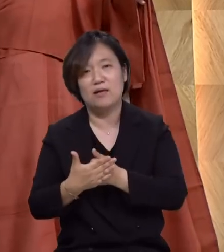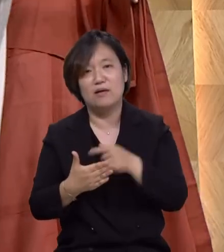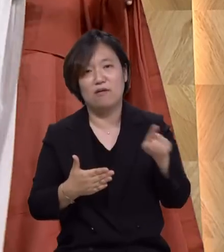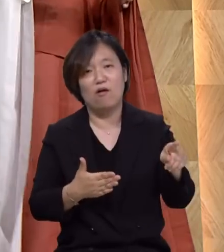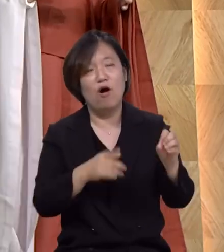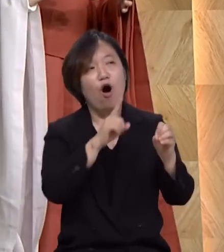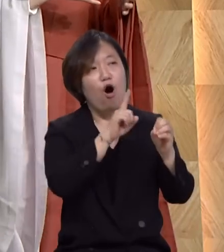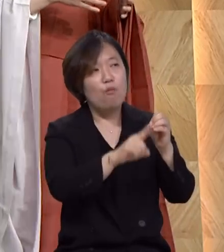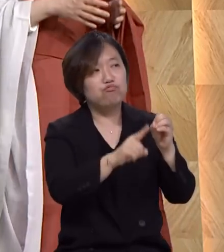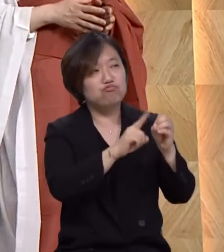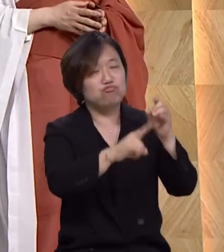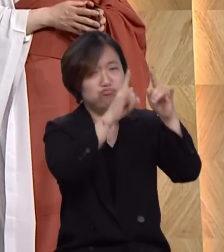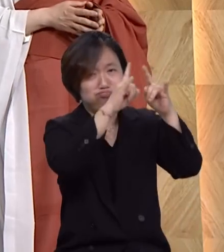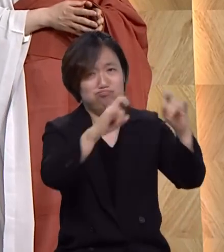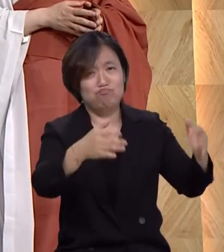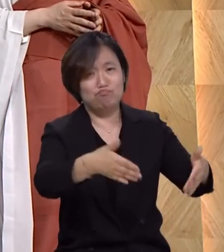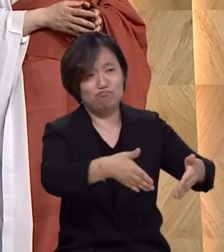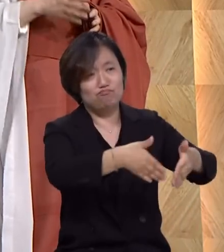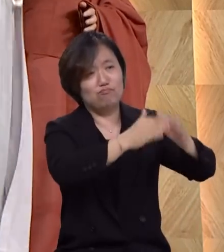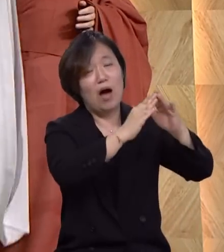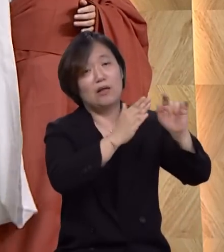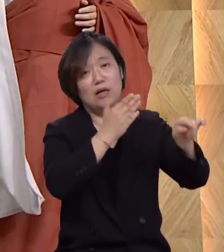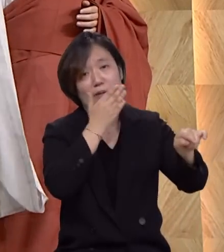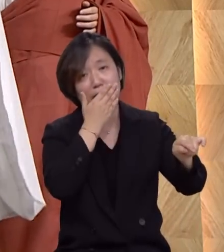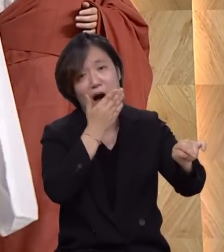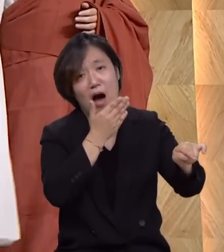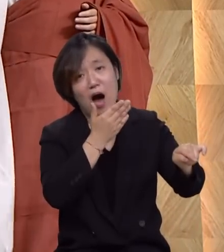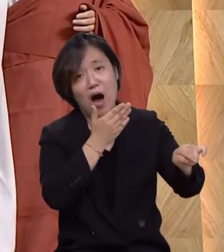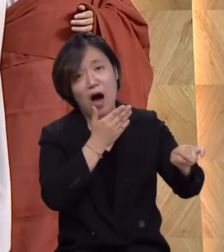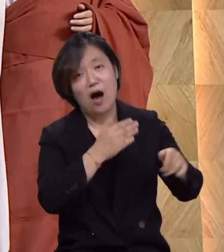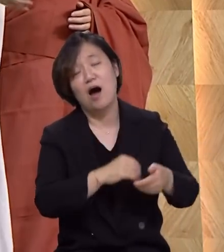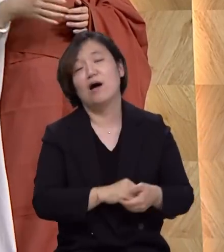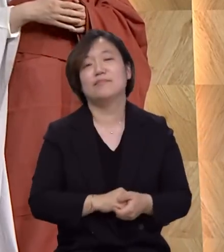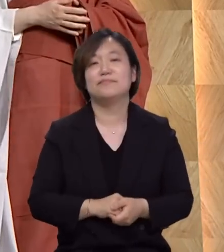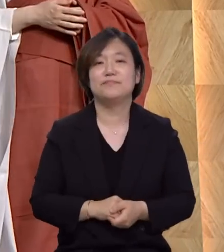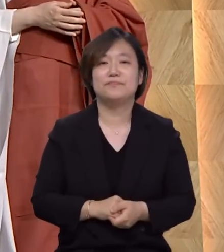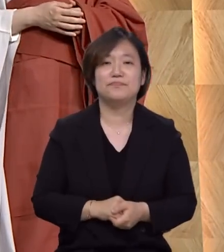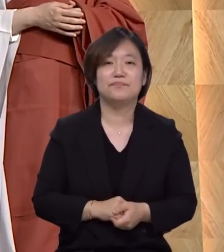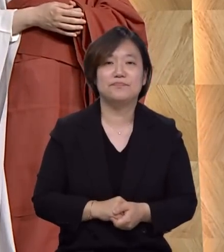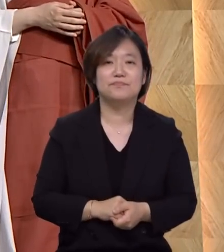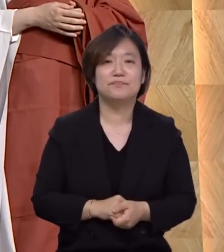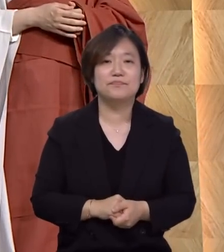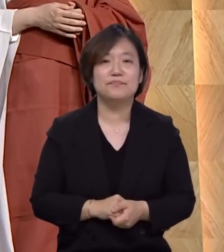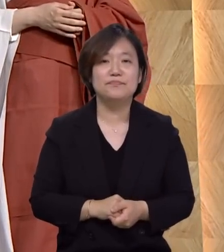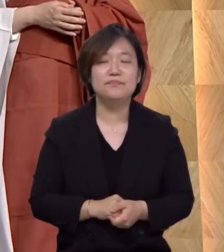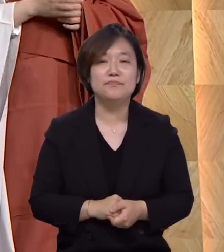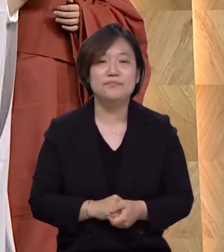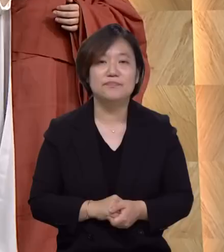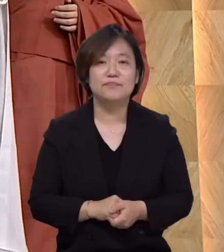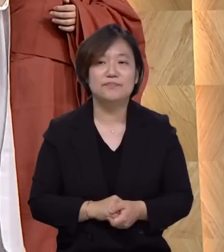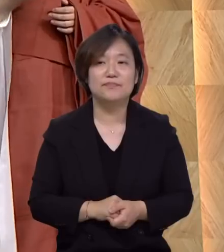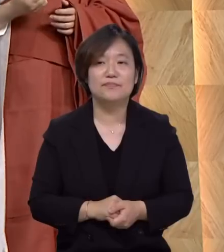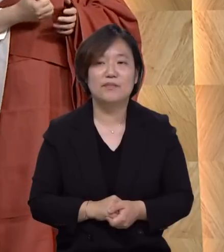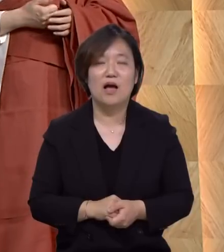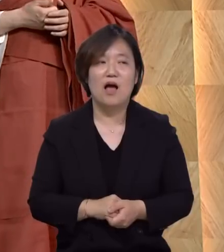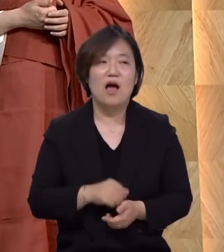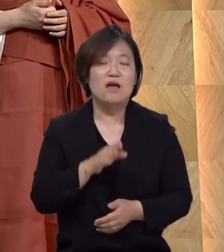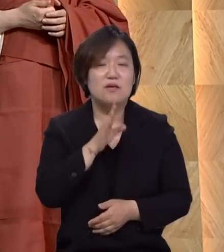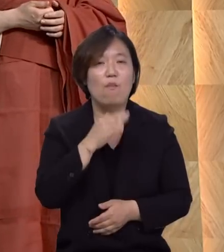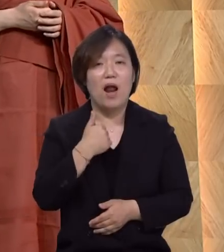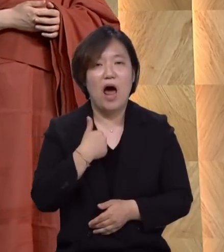수많은 인연들의 도움을 통해 가지고 그 절을 완공할 수 있었다 분명히